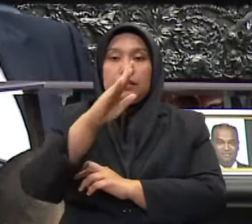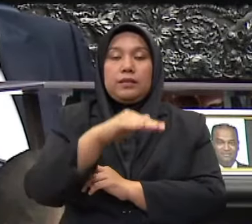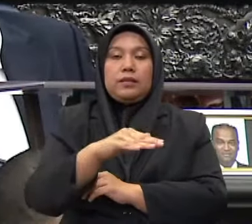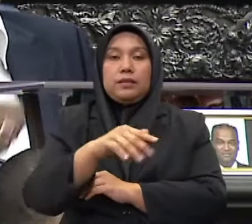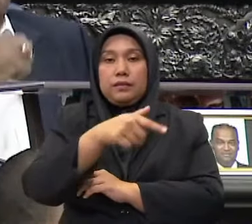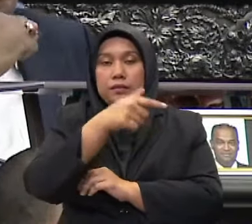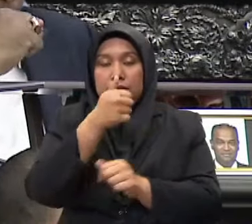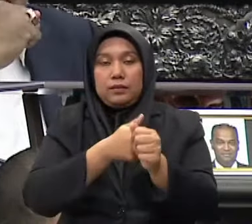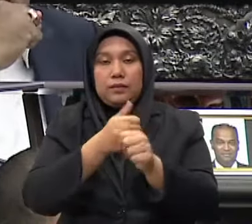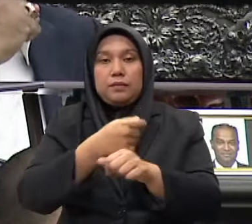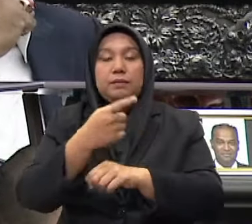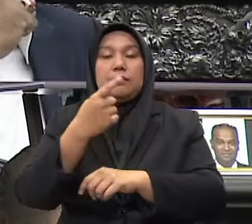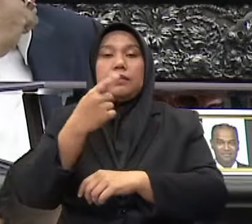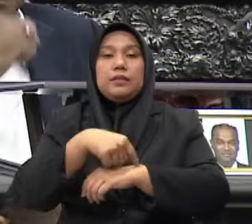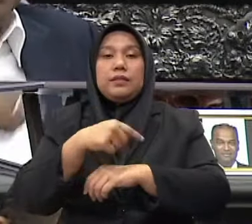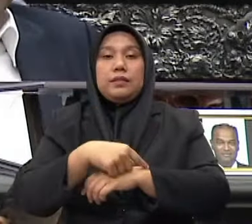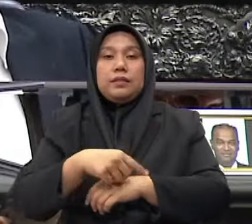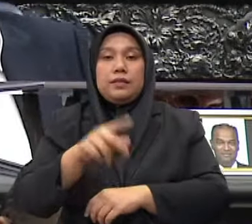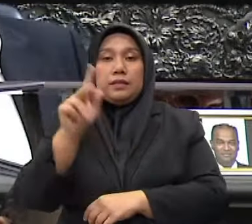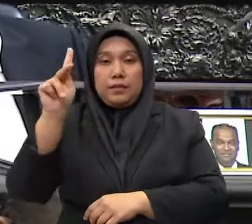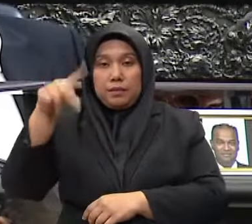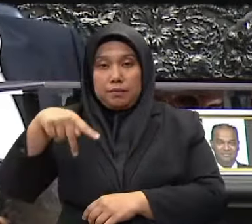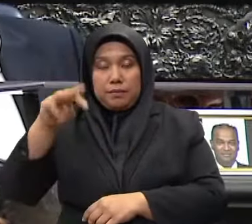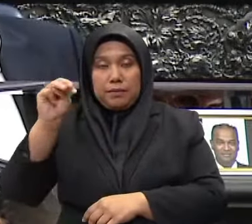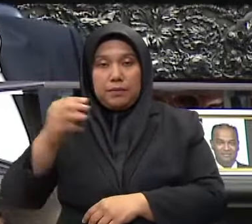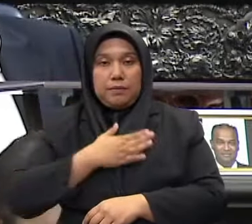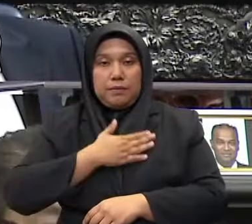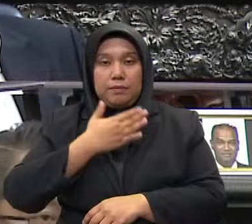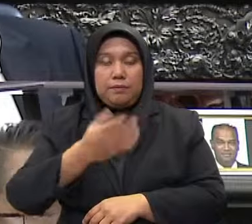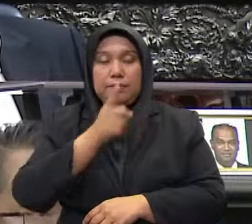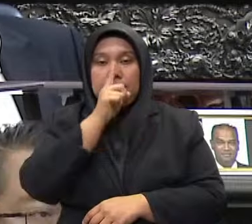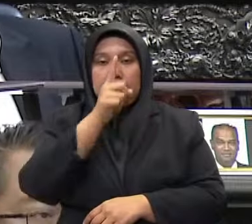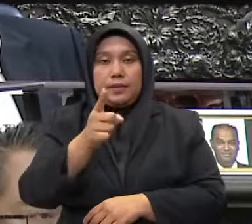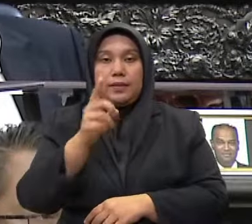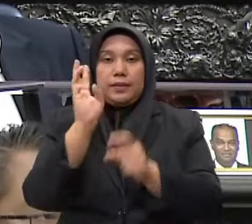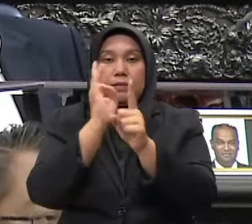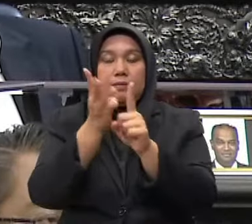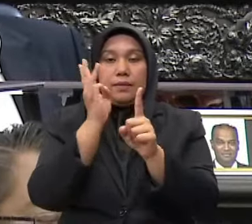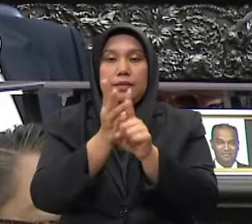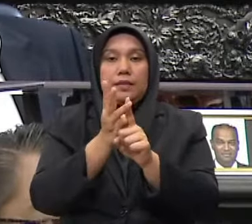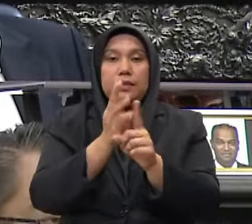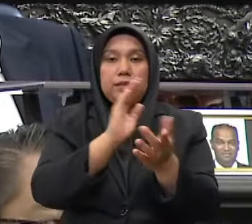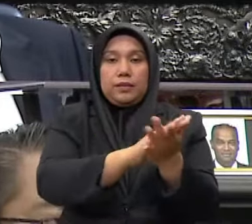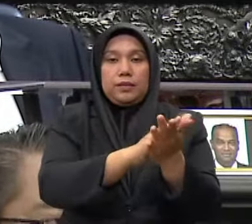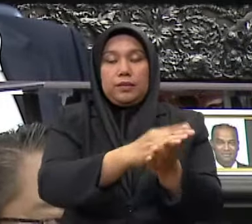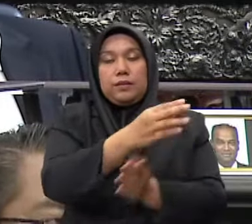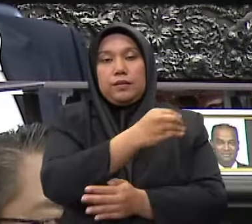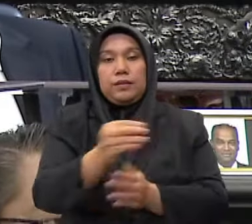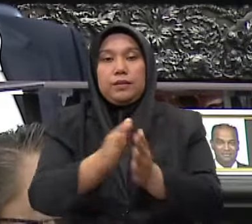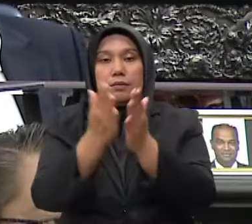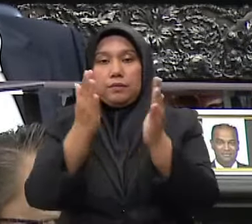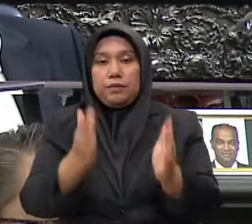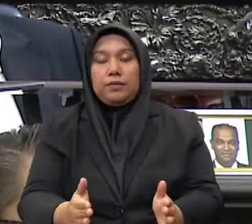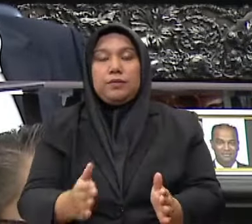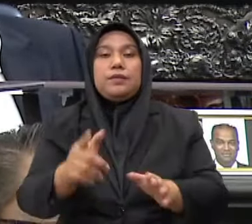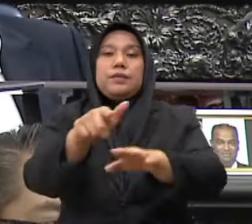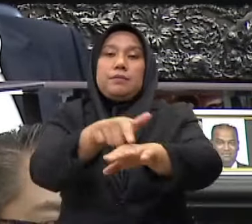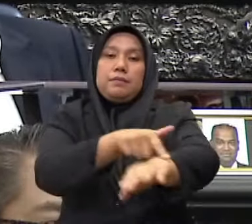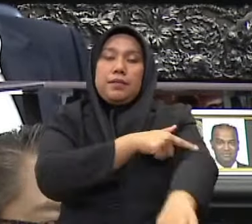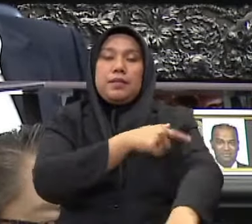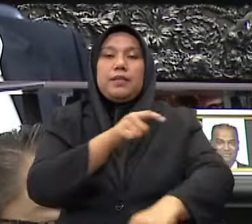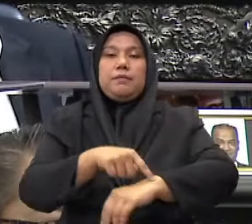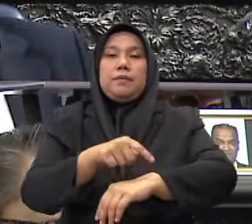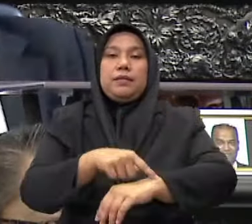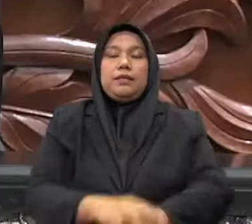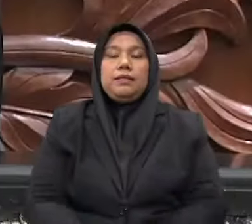demikian KPM komited untuk memastikan kebajikan sekolah dan murid adalah dijaga Pada sepanjang masa Terima kasih